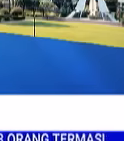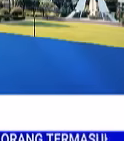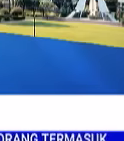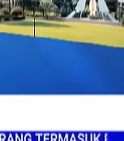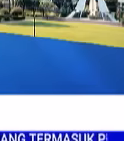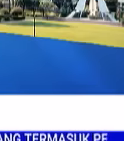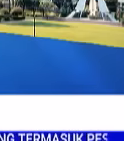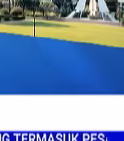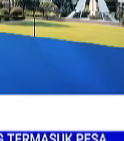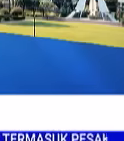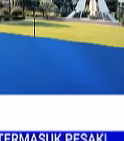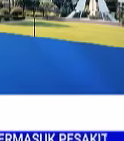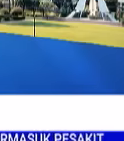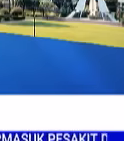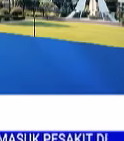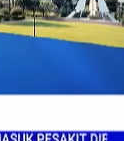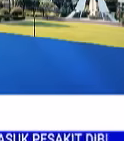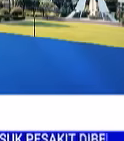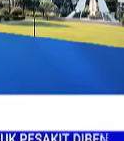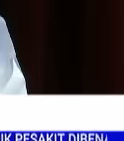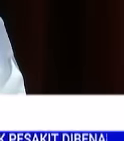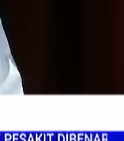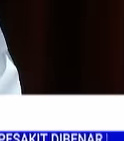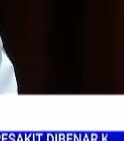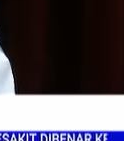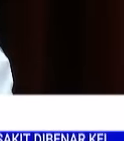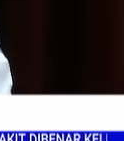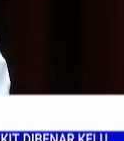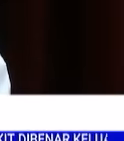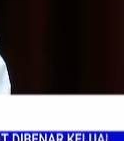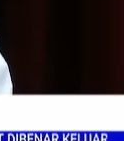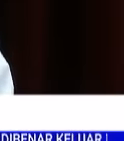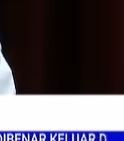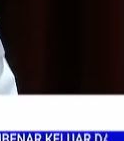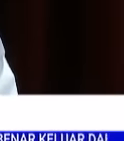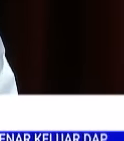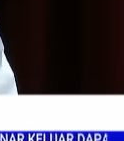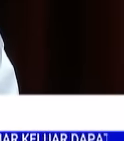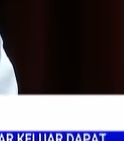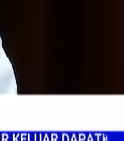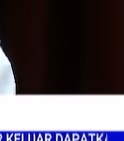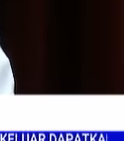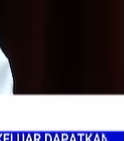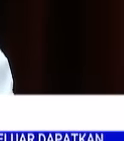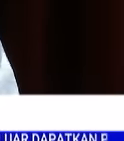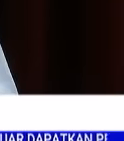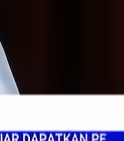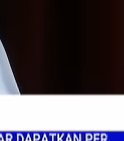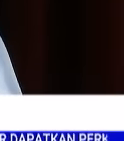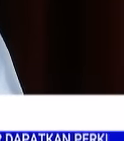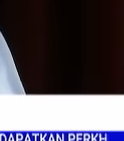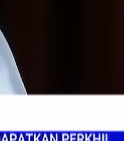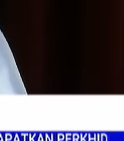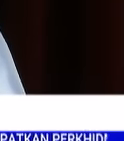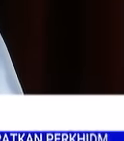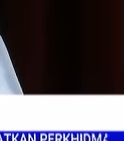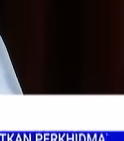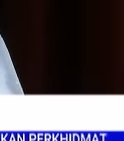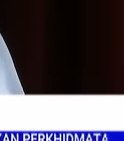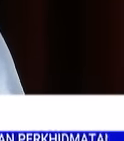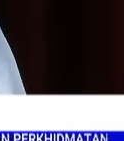dan nyanyian lagu Negaraku dan Jalur Gemilang. Sempena Bulan Kebangsaan dan kempen Jalur